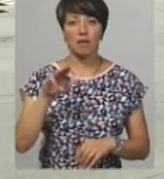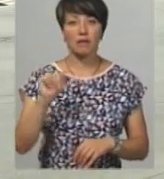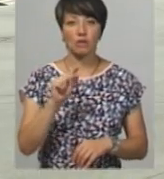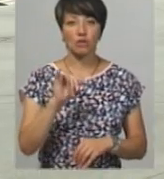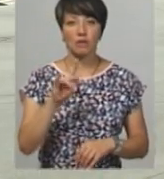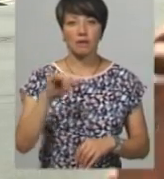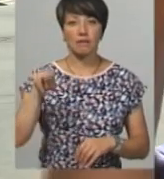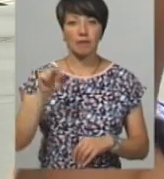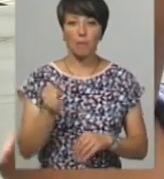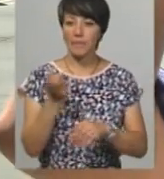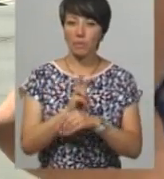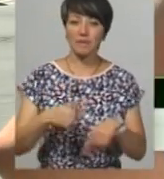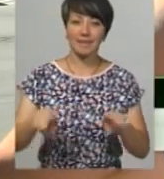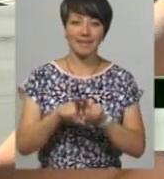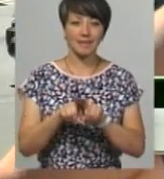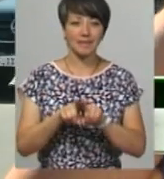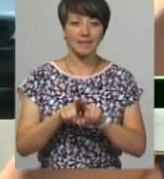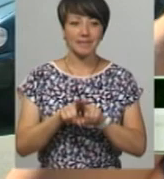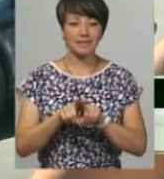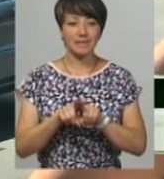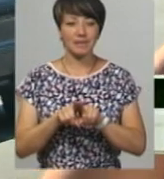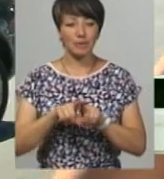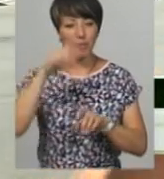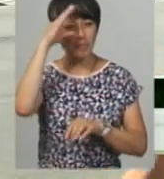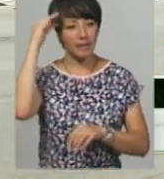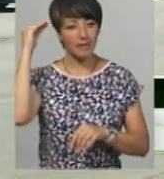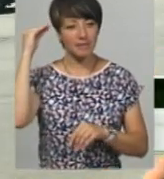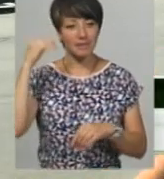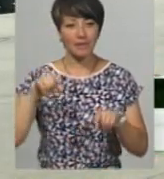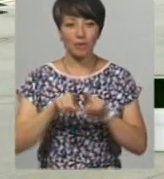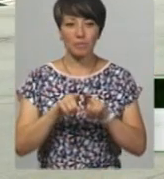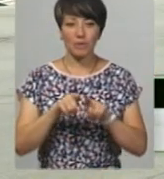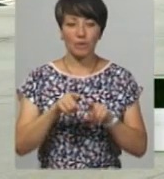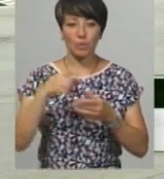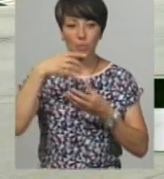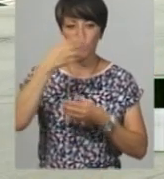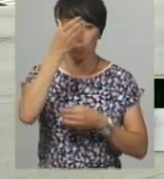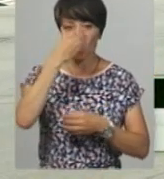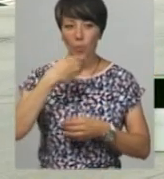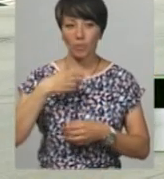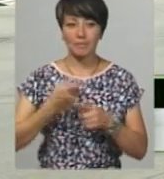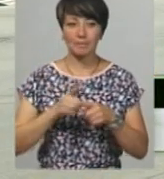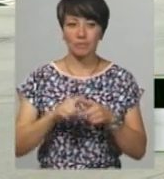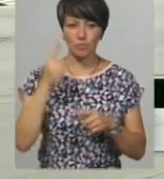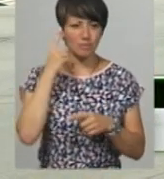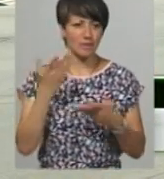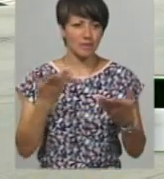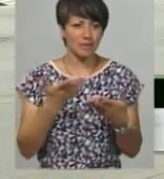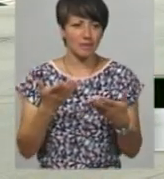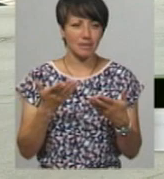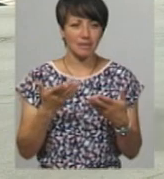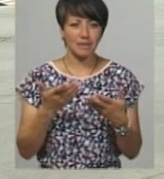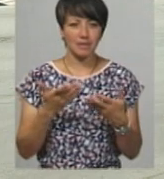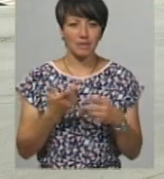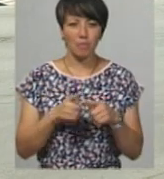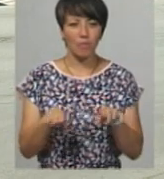такий приходить в такий беретику такому, і такий він такий длинний профіль. Я думаю, боже, Корбюзьє, наверное. Так,